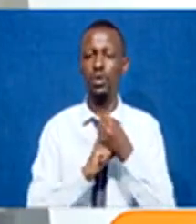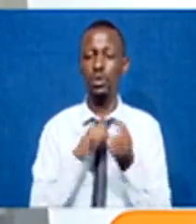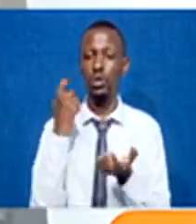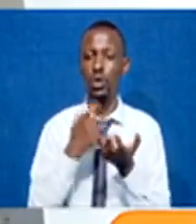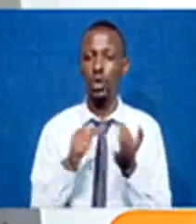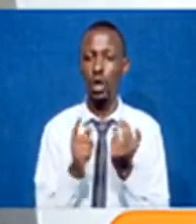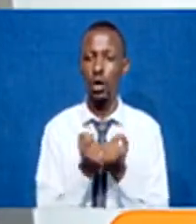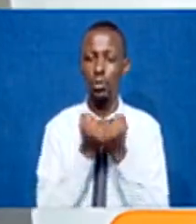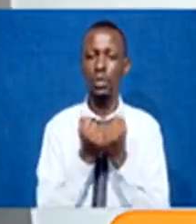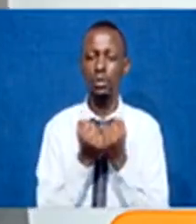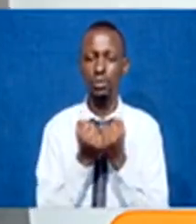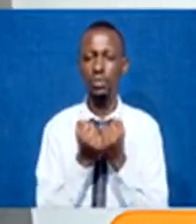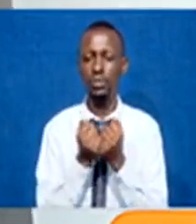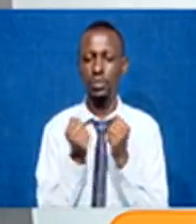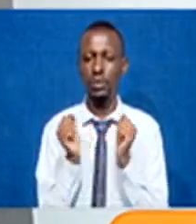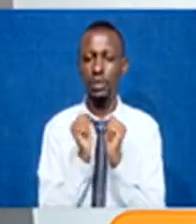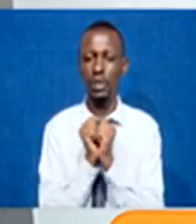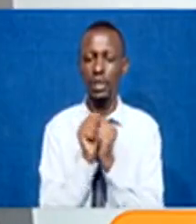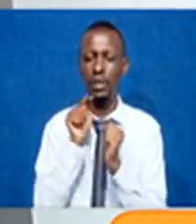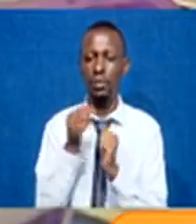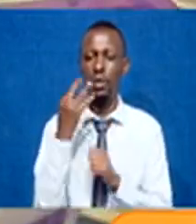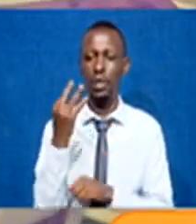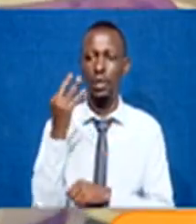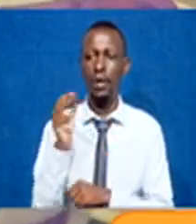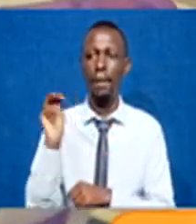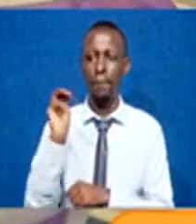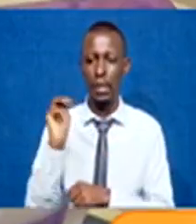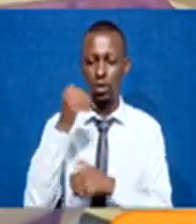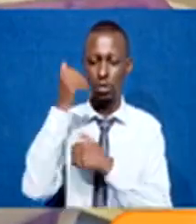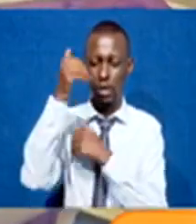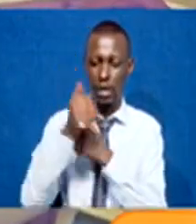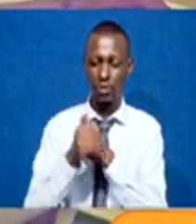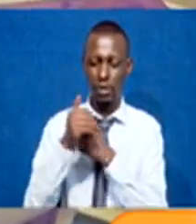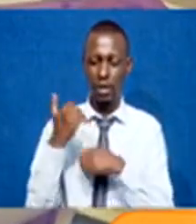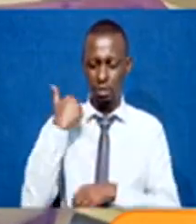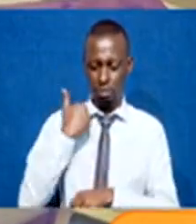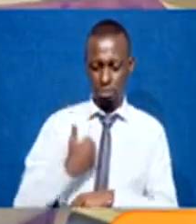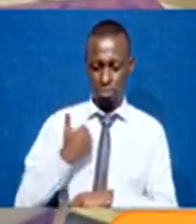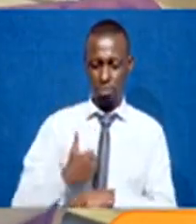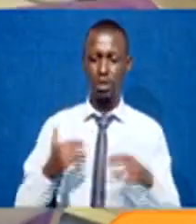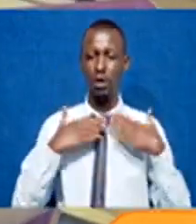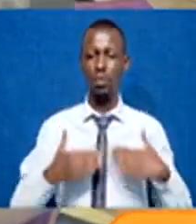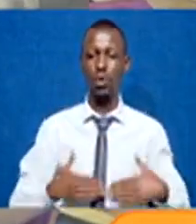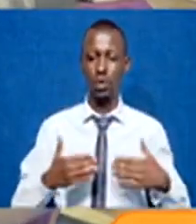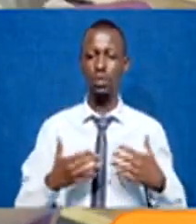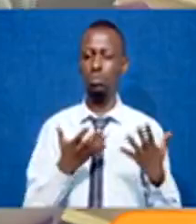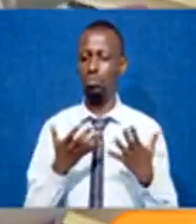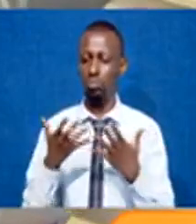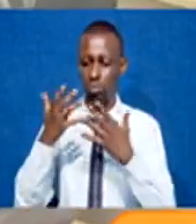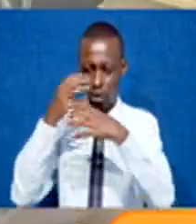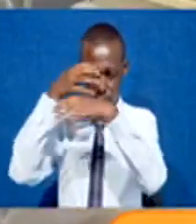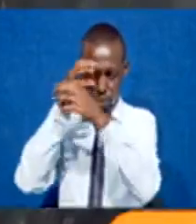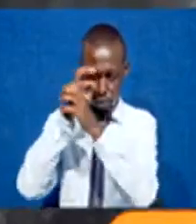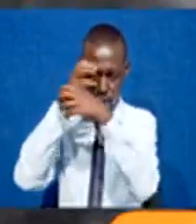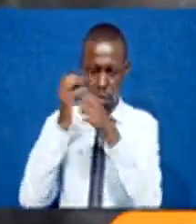shilingi milioni 10.3, na baada ya sampuli kutolewa, hupelekwa kwenye maabara na familia kujulishwa sababu ya kifo cha